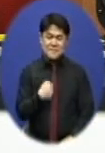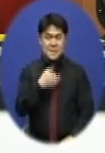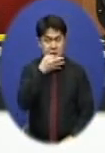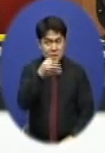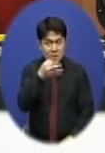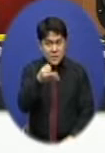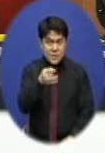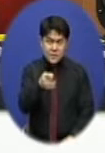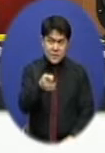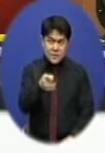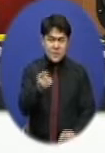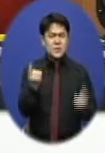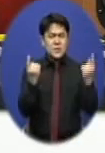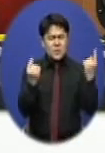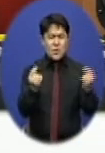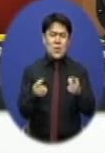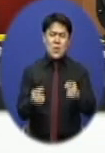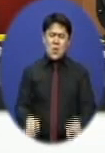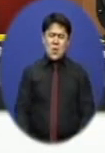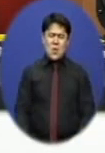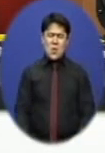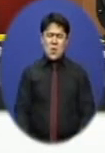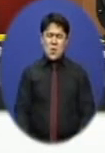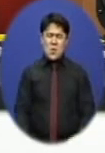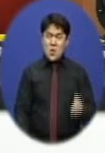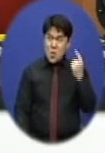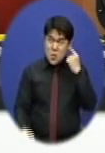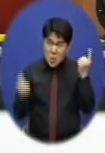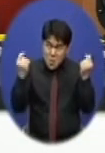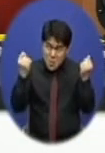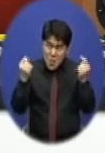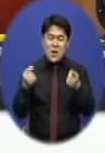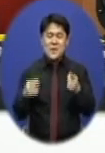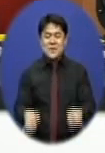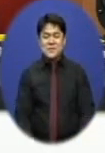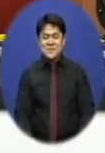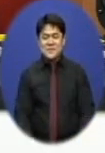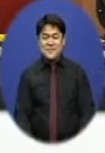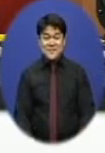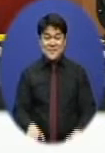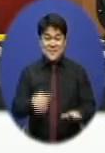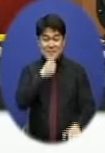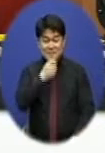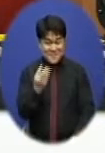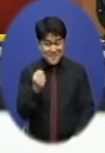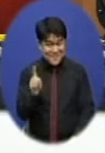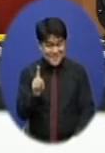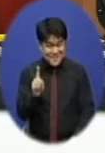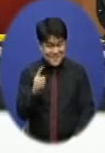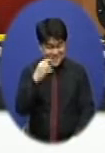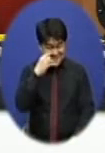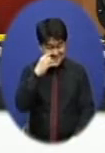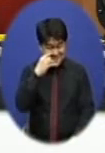소리가 네. 제가 부르는 건 줄 알고 착각했어요. 아니 정말 좀 비슷합니다. 네. 예. 예. 자, 그러면 목소리가 점수는, 가늘하기 때문에 네,